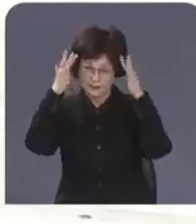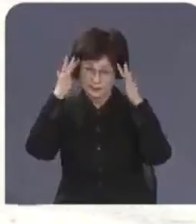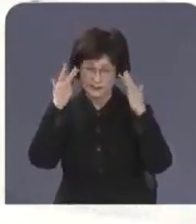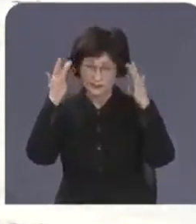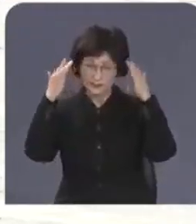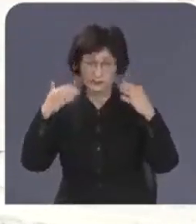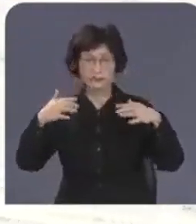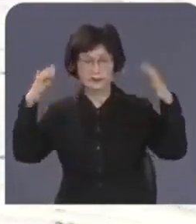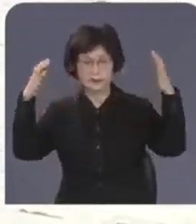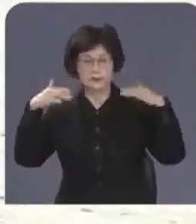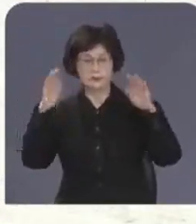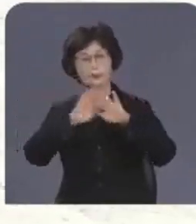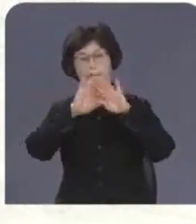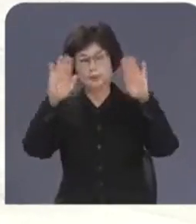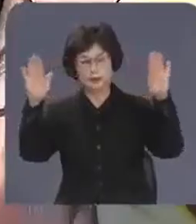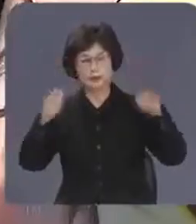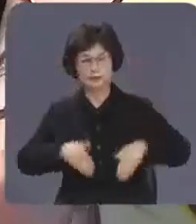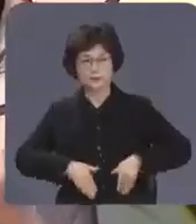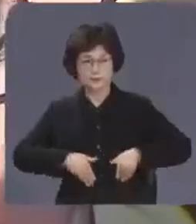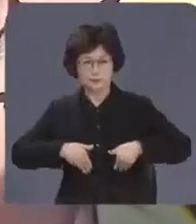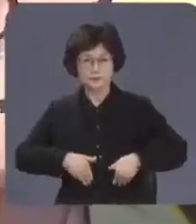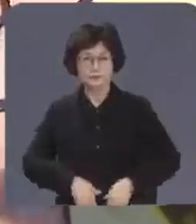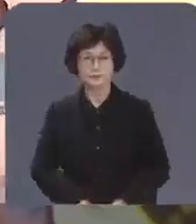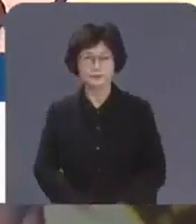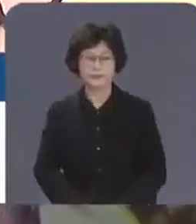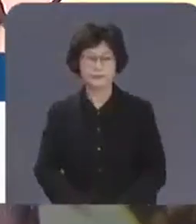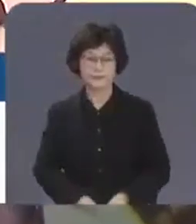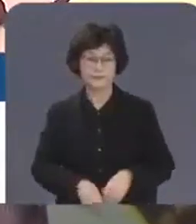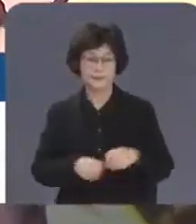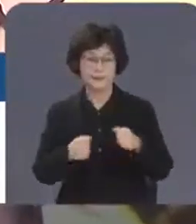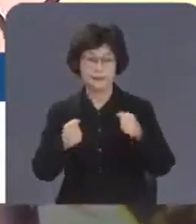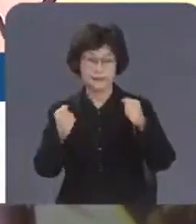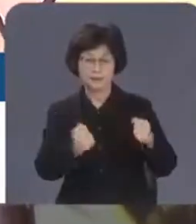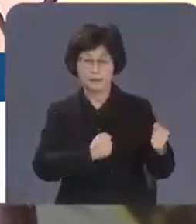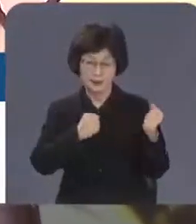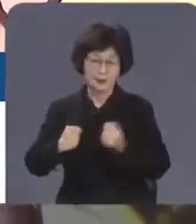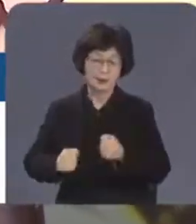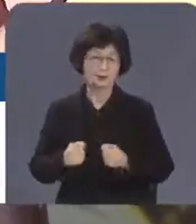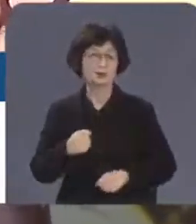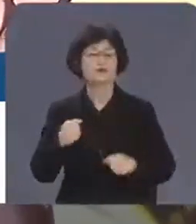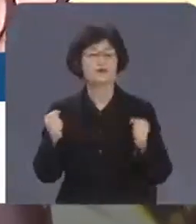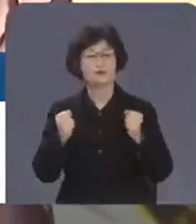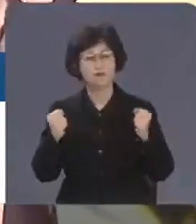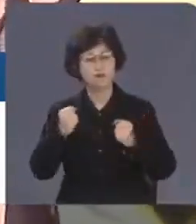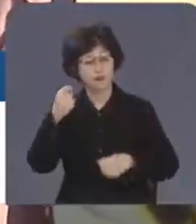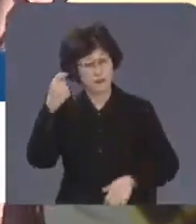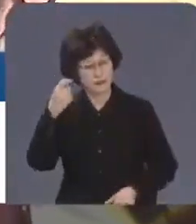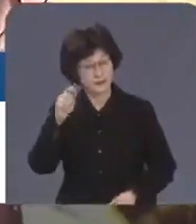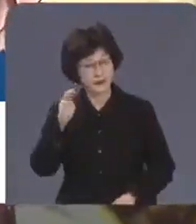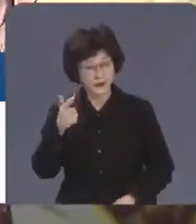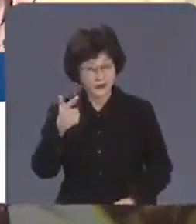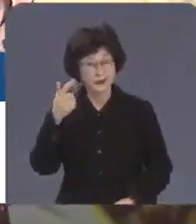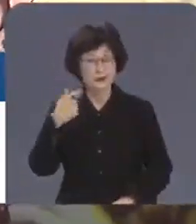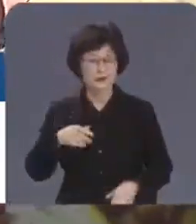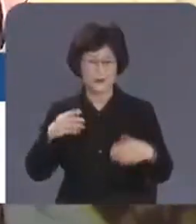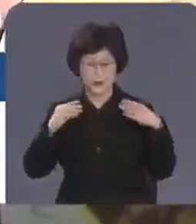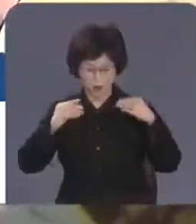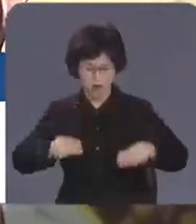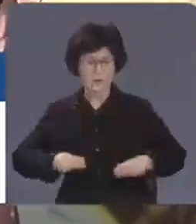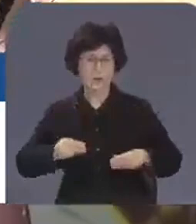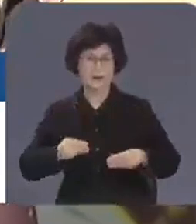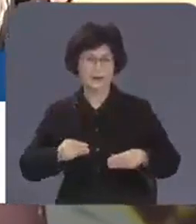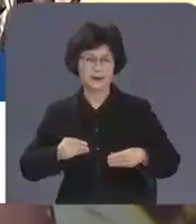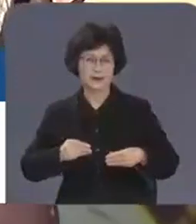정도로 한낮에는 포근했습니다. 그래도 스키장이라 추울 줄 알았는데 너무 지금 덥습니다. 너무 많이 껴입어서